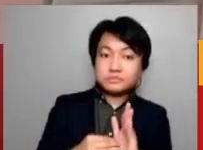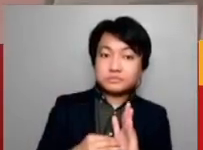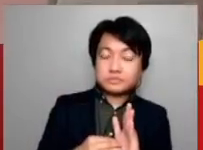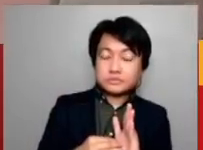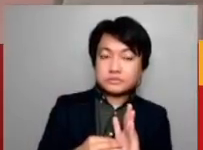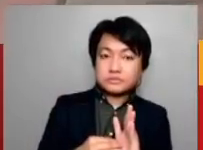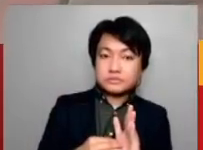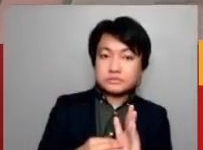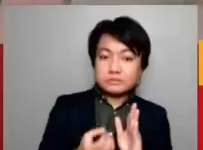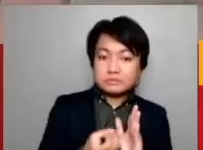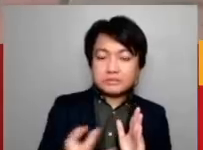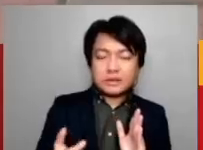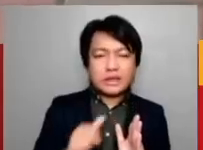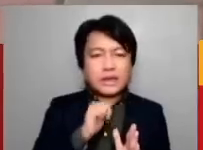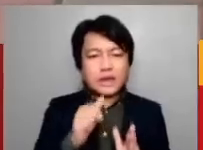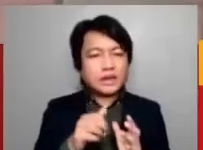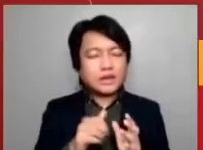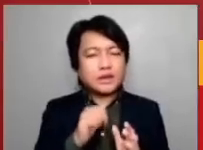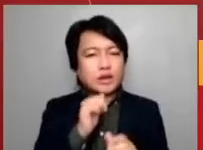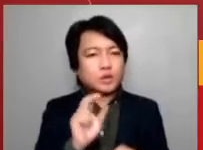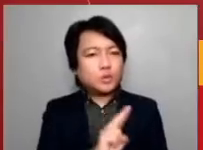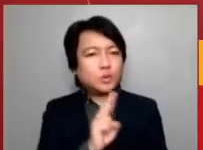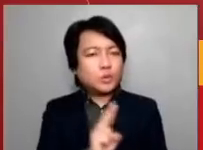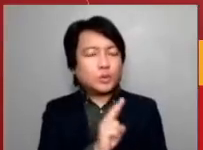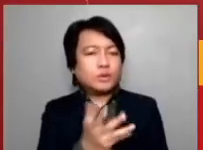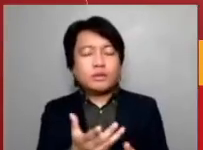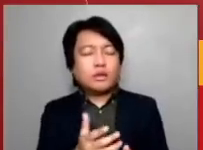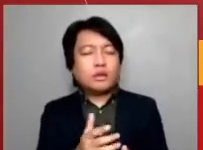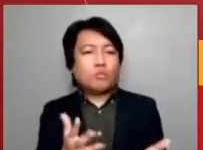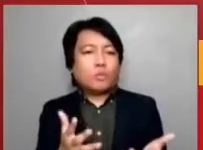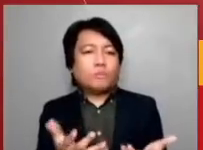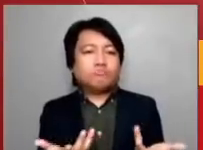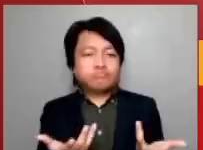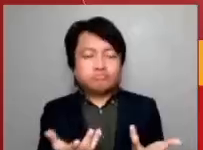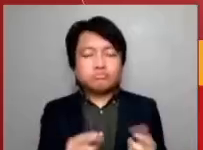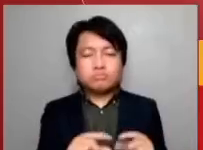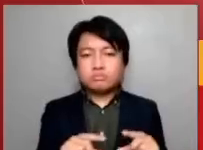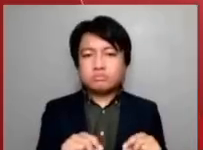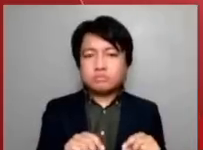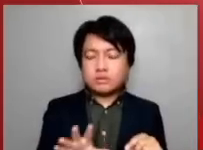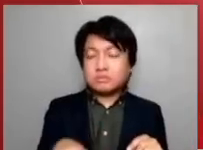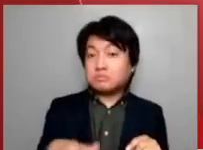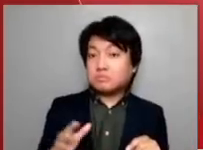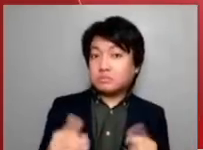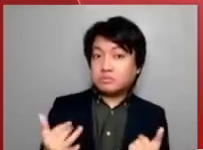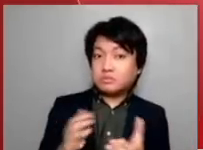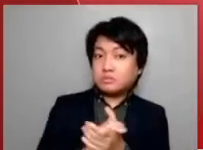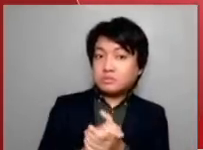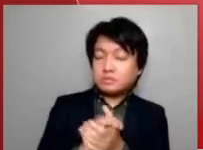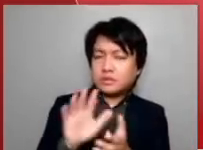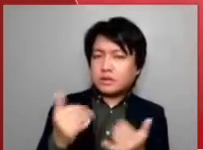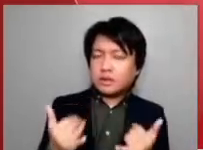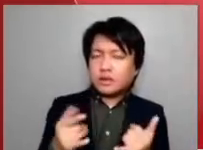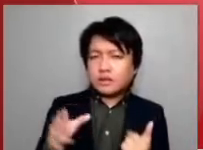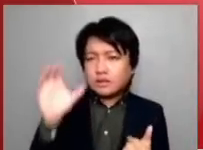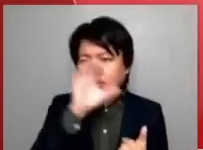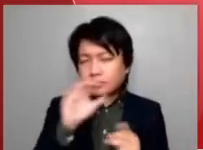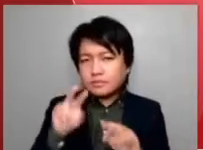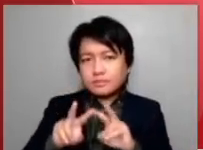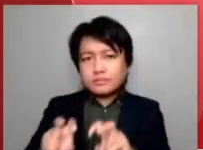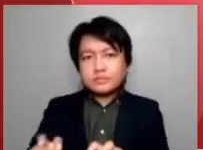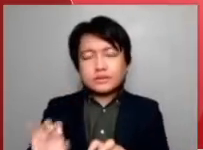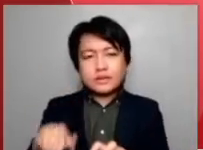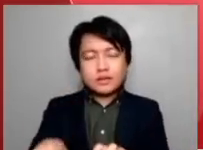already. Ayun, congratulations. Pero kamusta rin yung investigation doon sa umani nangyaring phishing sa maraming user ng